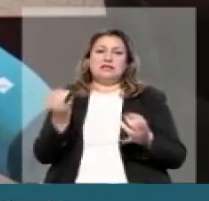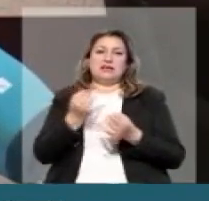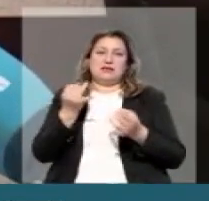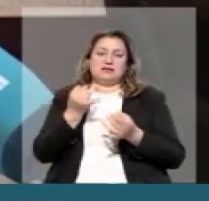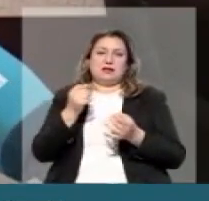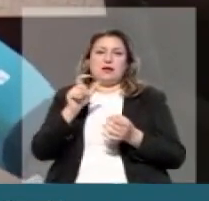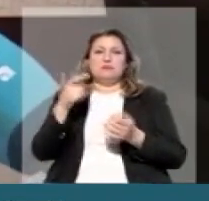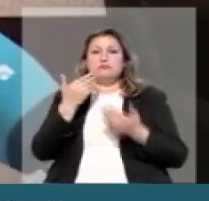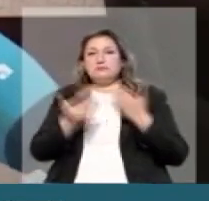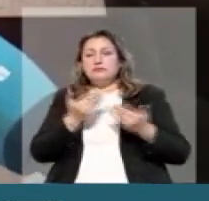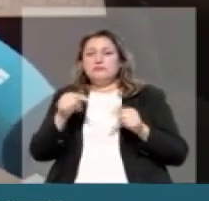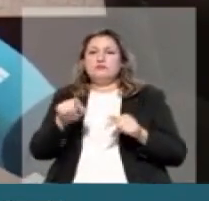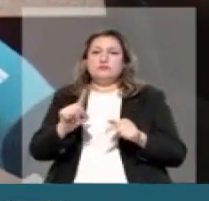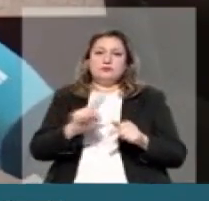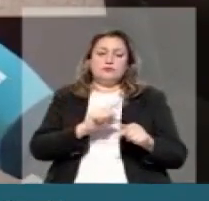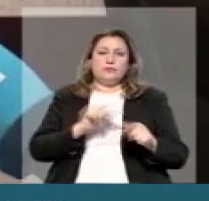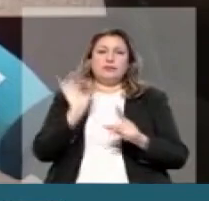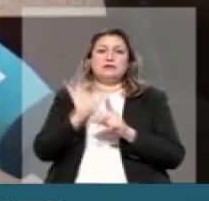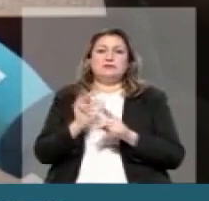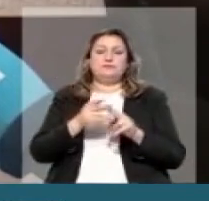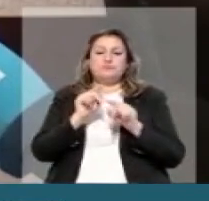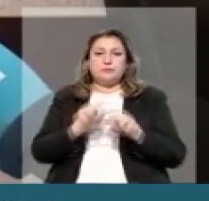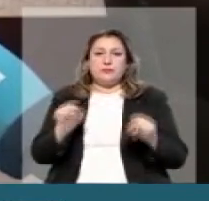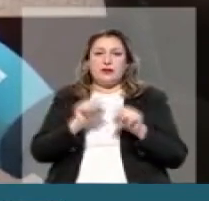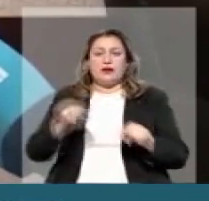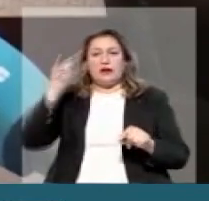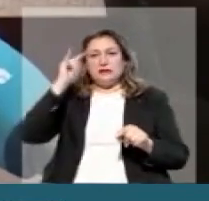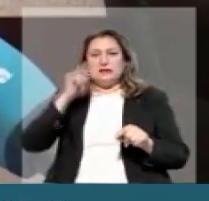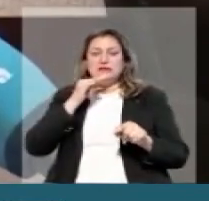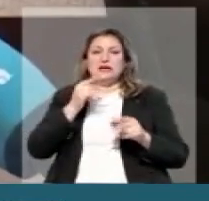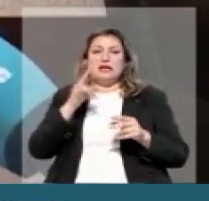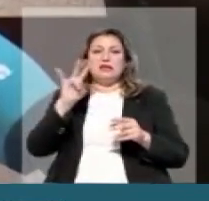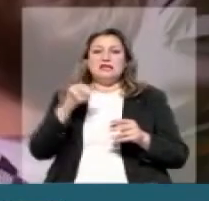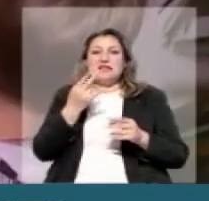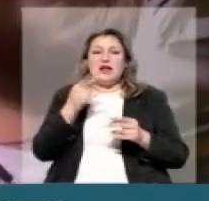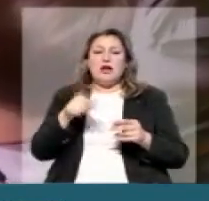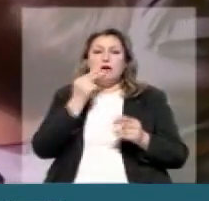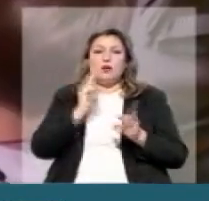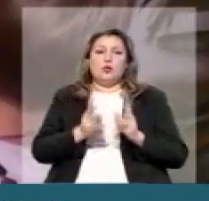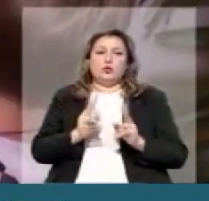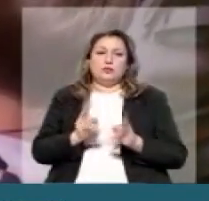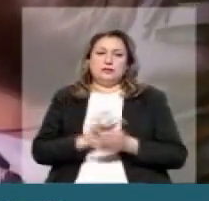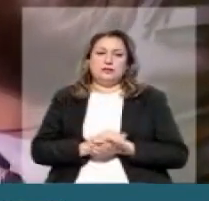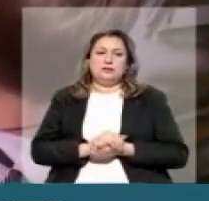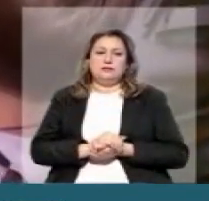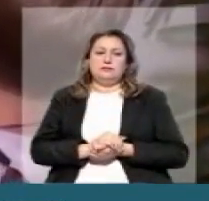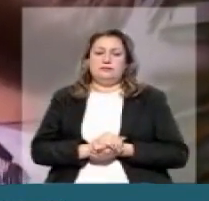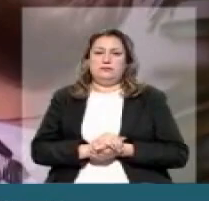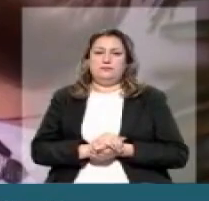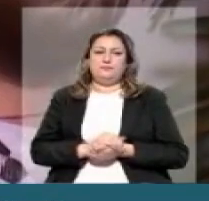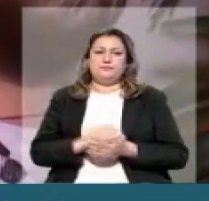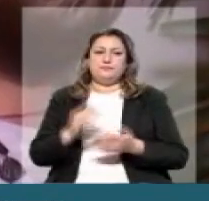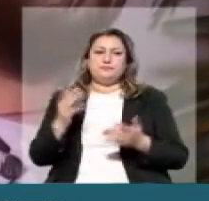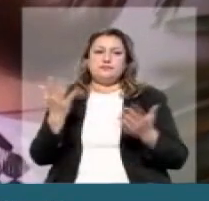жатқандар да жоқ емес. Мақсатымыз қазақтың ұлттық тағамдарын насихаттау, жастардың санасына сіңіру. Бұндай бастамалар балалар үшін аса